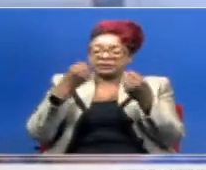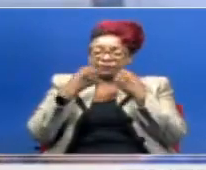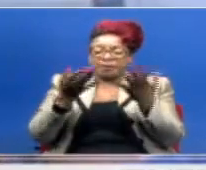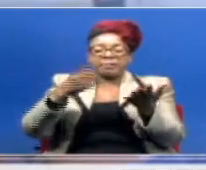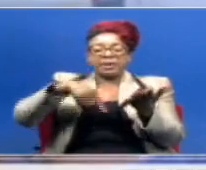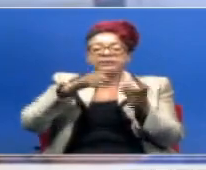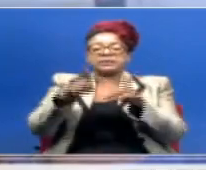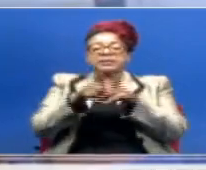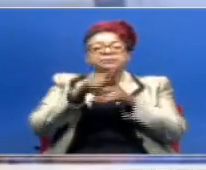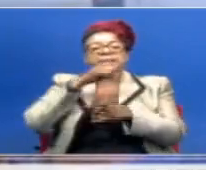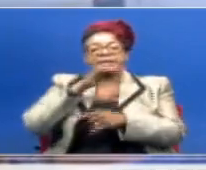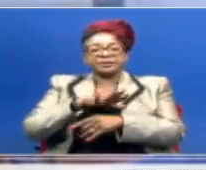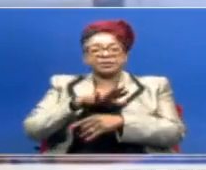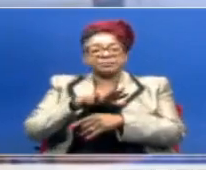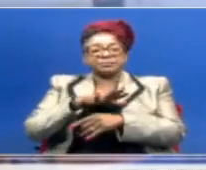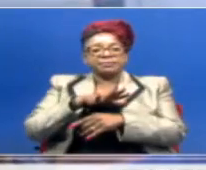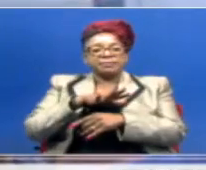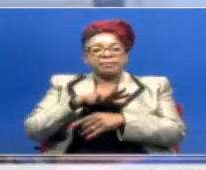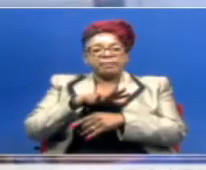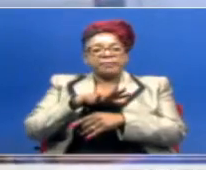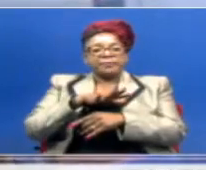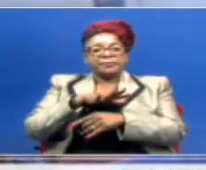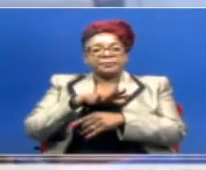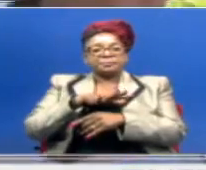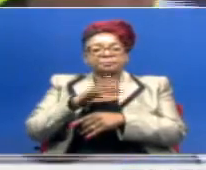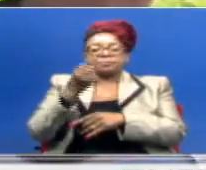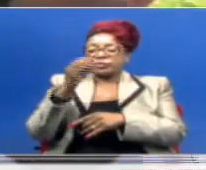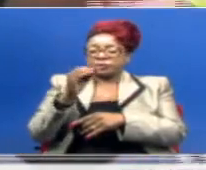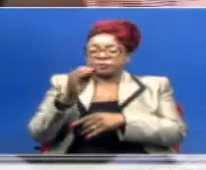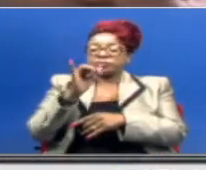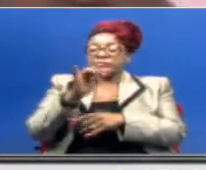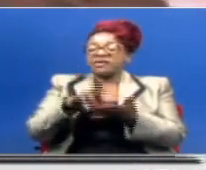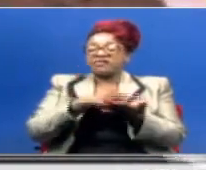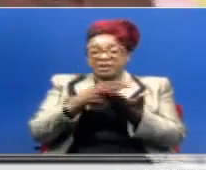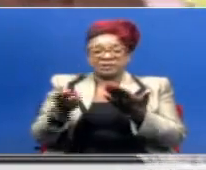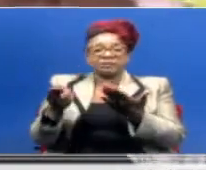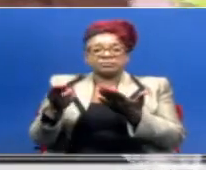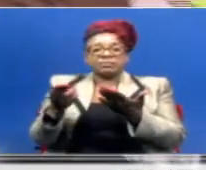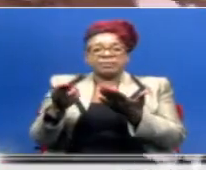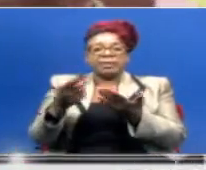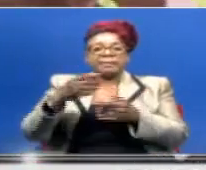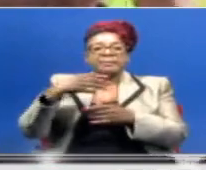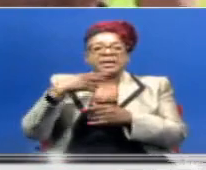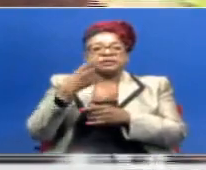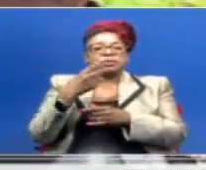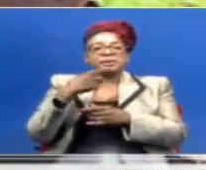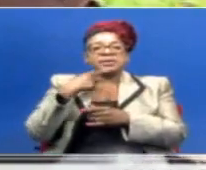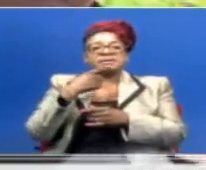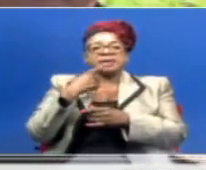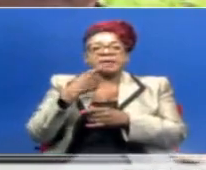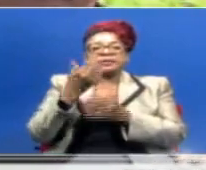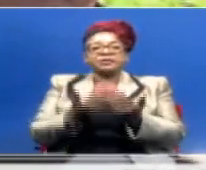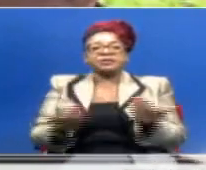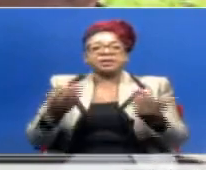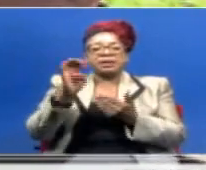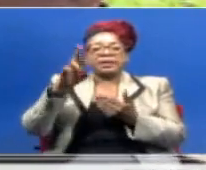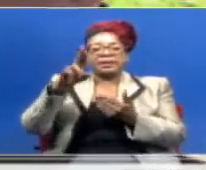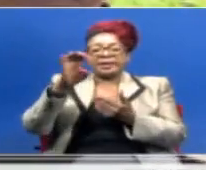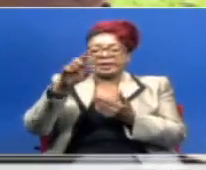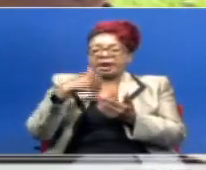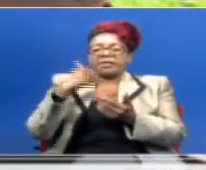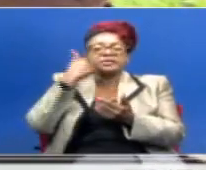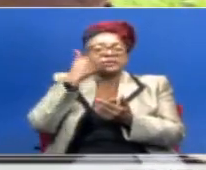wazazi. Sasa hapo kidogo wameanguka. Ndio niliona wamesema watoto wa Eregi wamepatwa na ugonjwa ambao haujulikani.